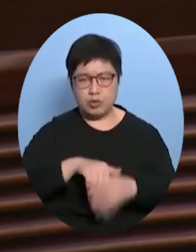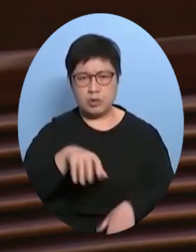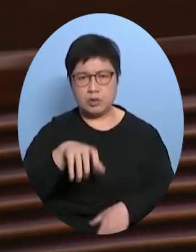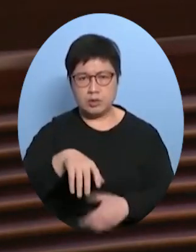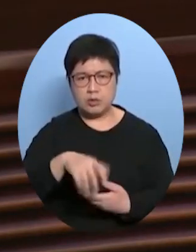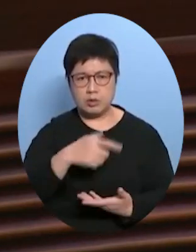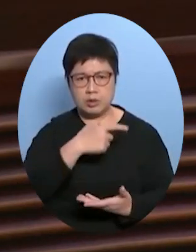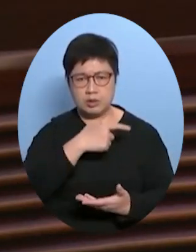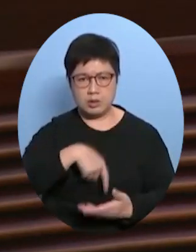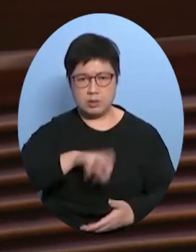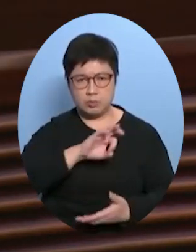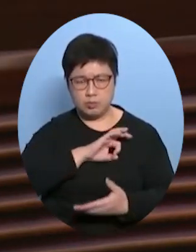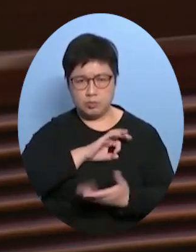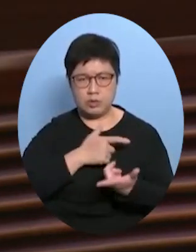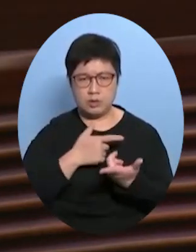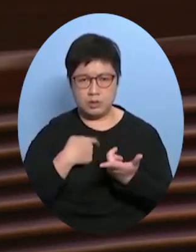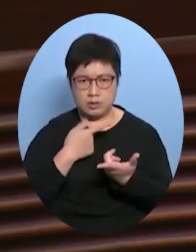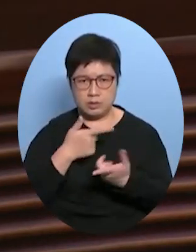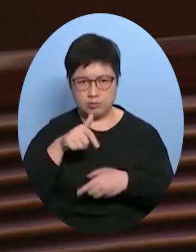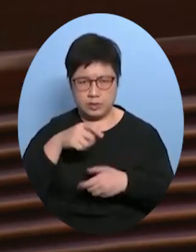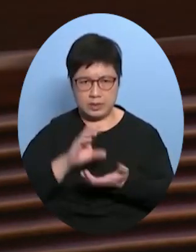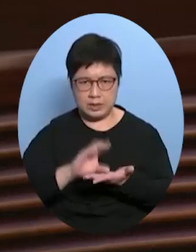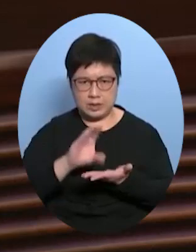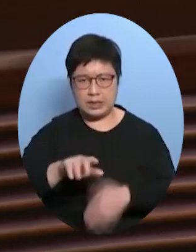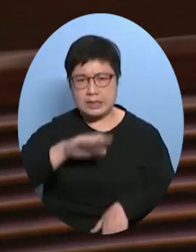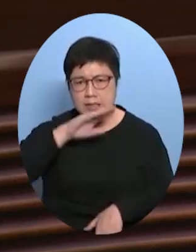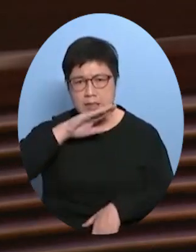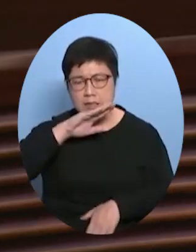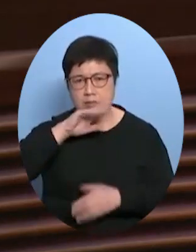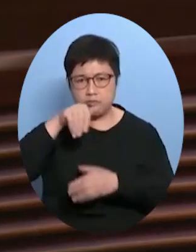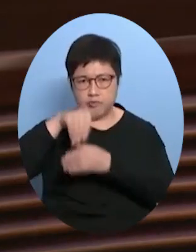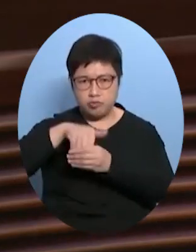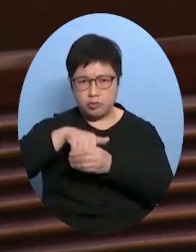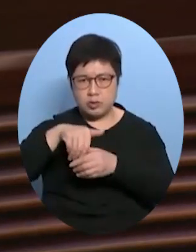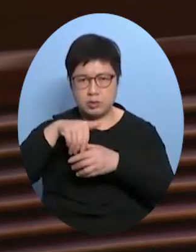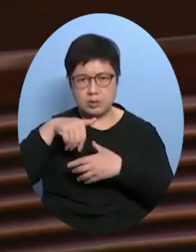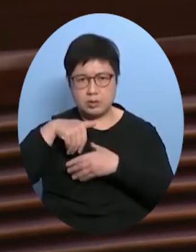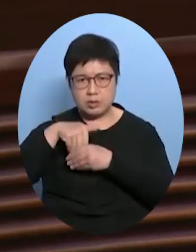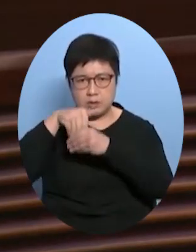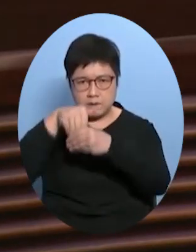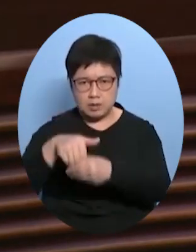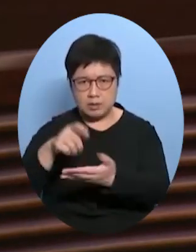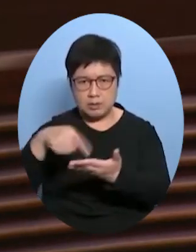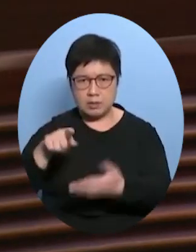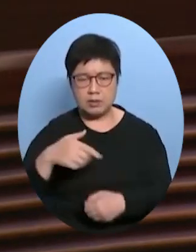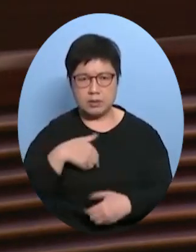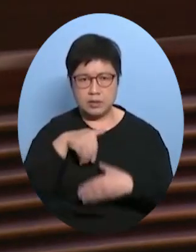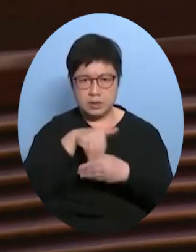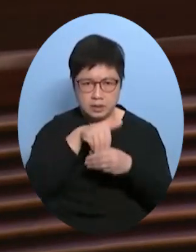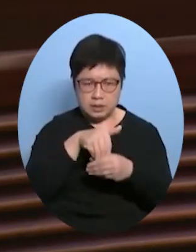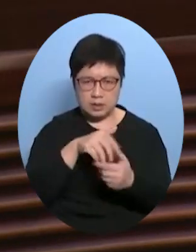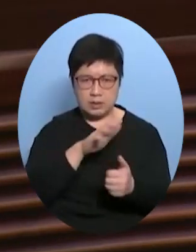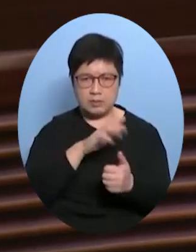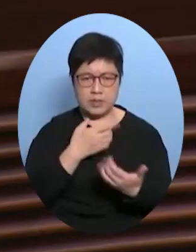財政資助，直至選舉呈請獲處置的規定，使到未受呈請影響的參選